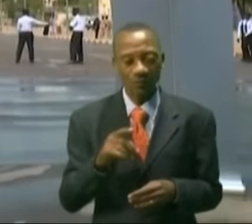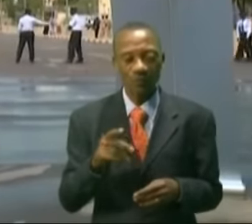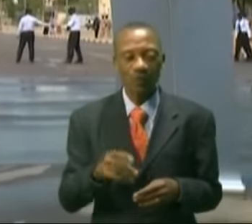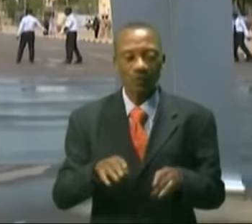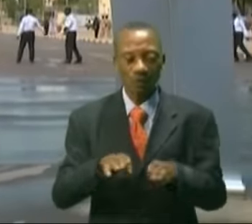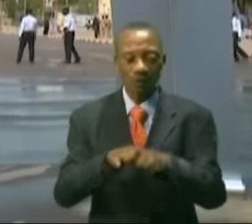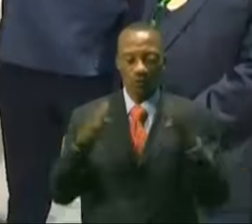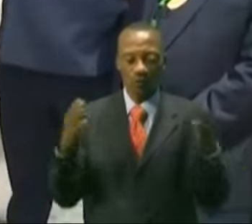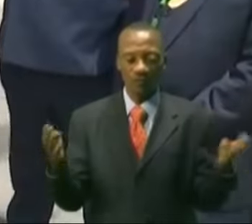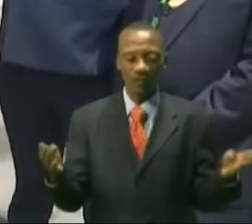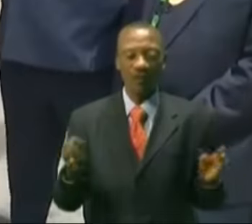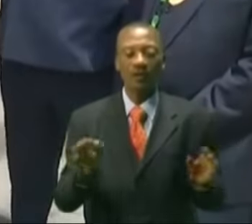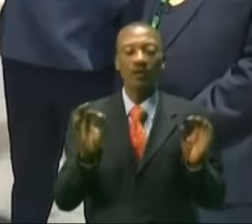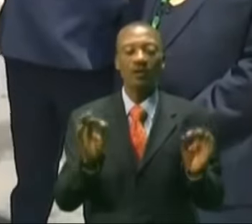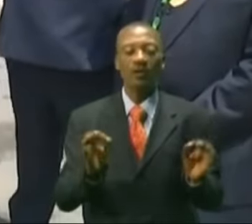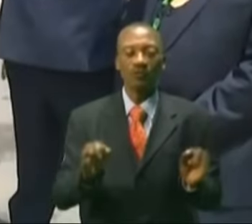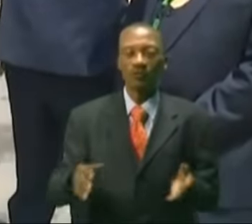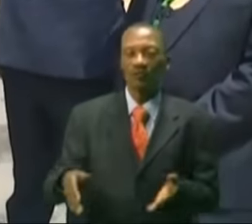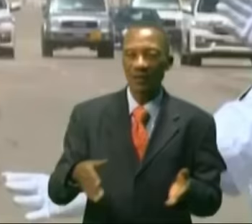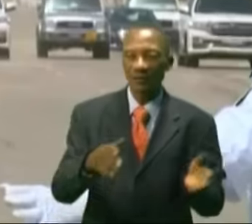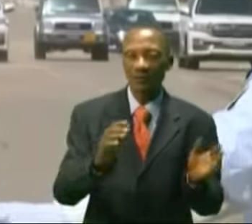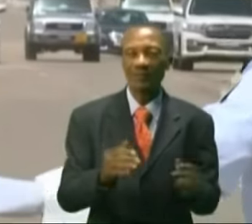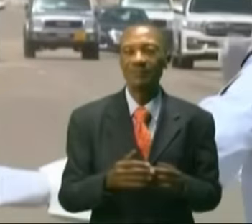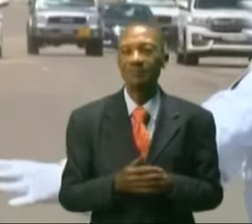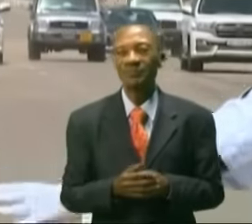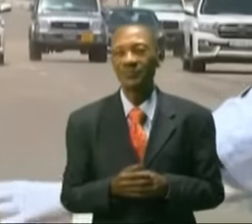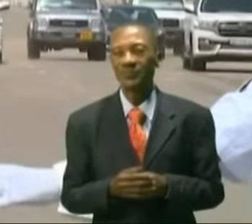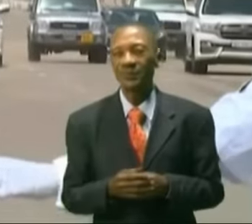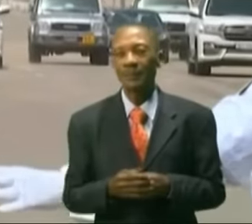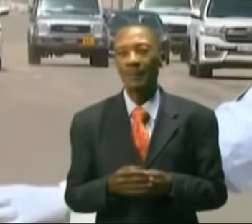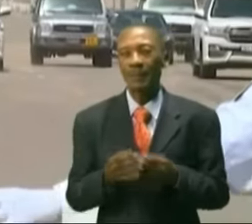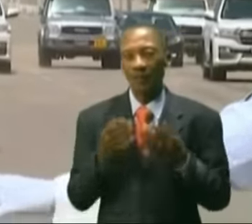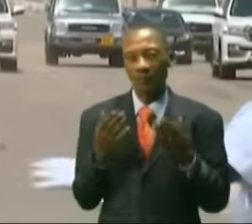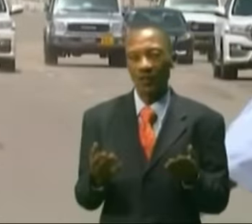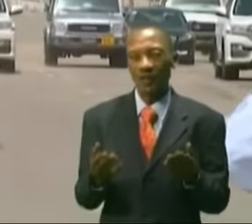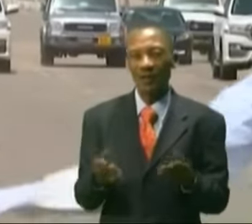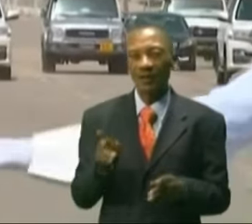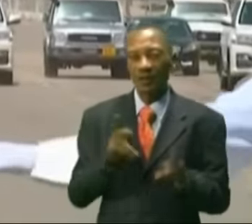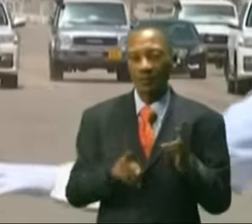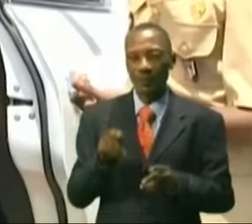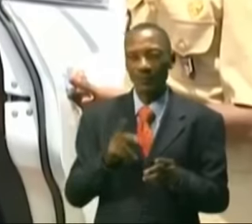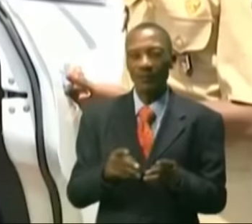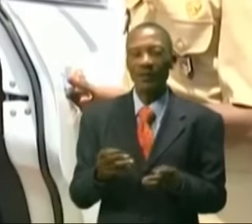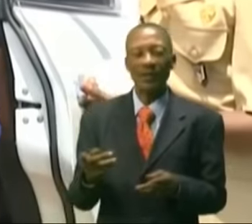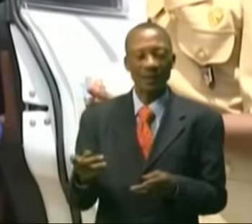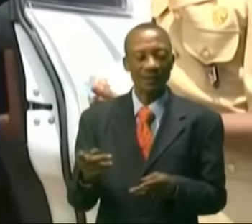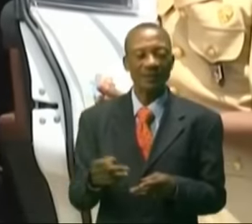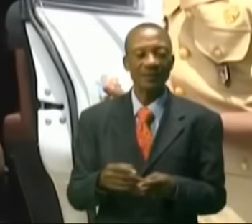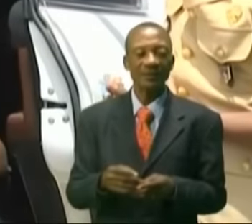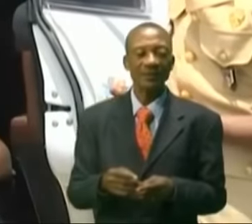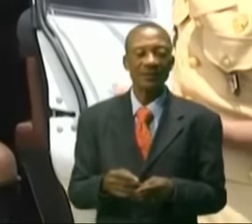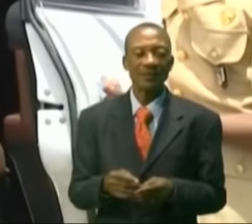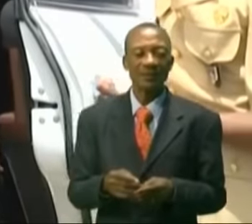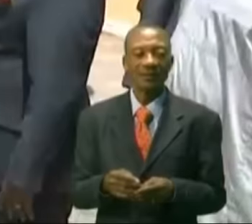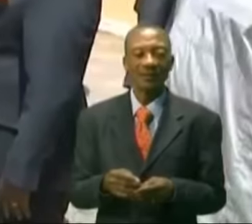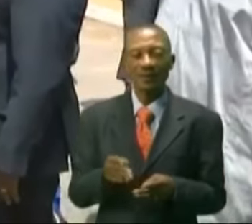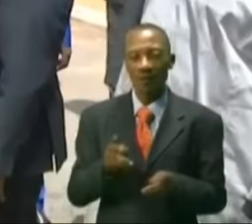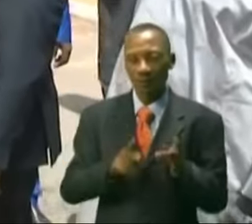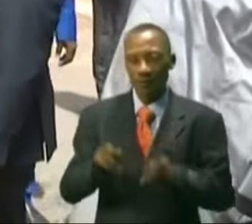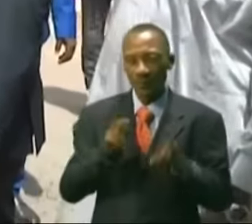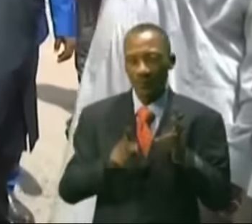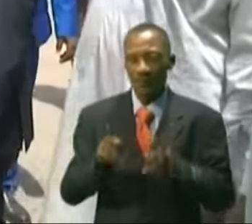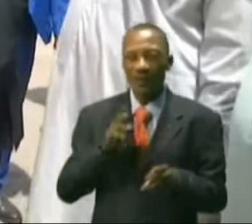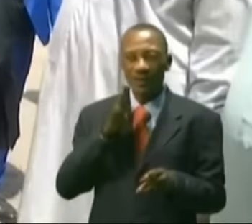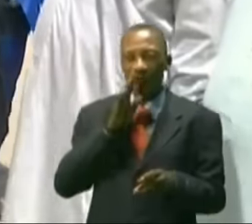l'actuel président. Cette reconnaissance salue l'engagement personnel du chef de l'État pour avoir contribué à